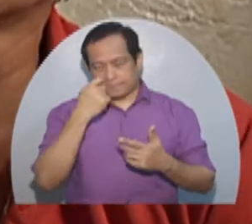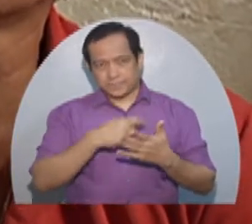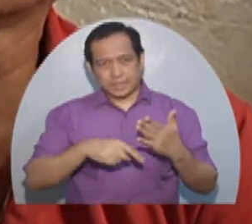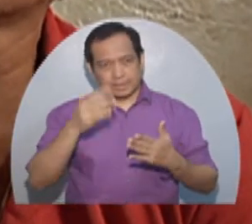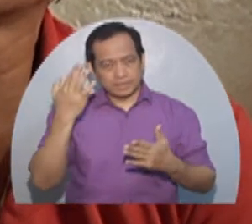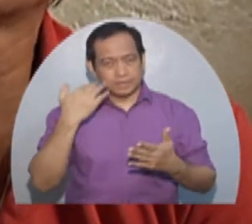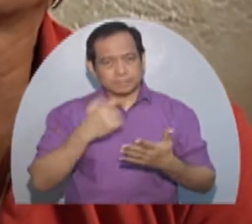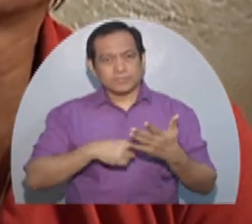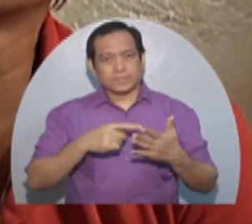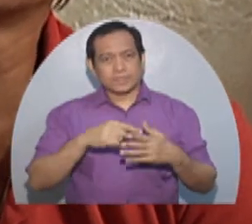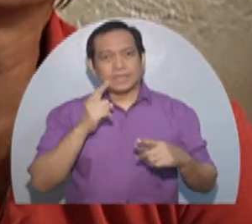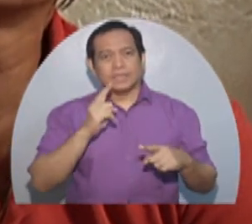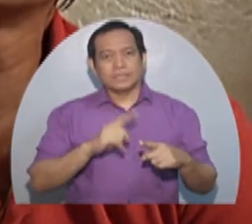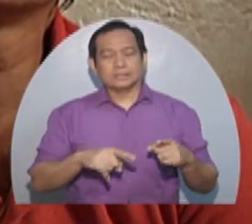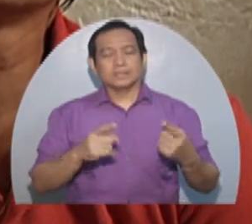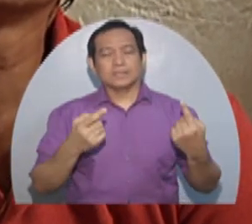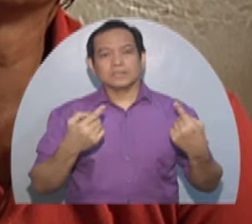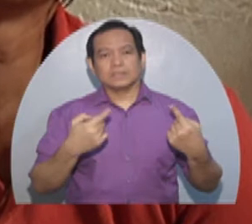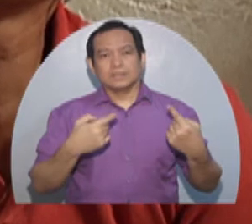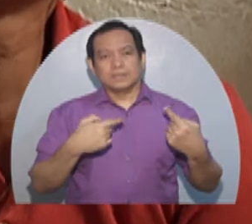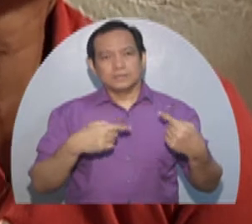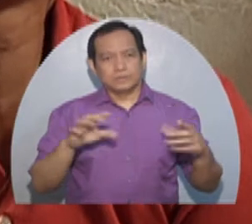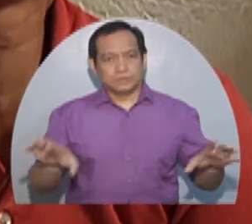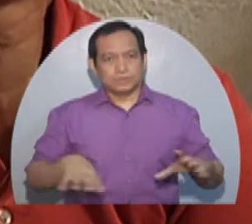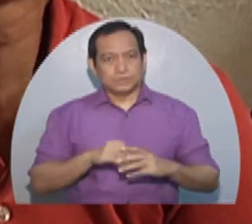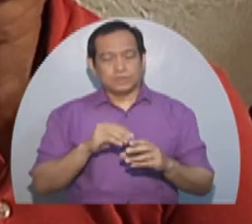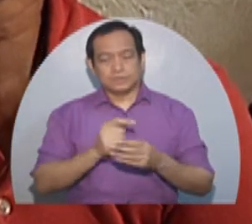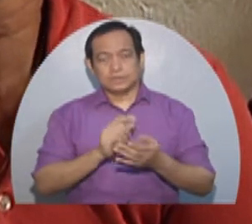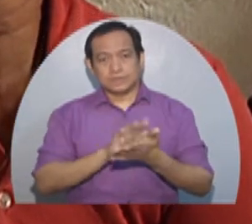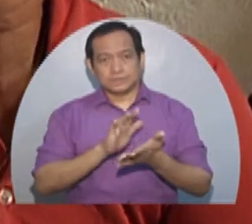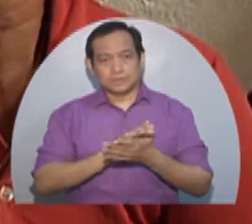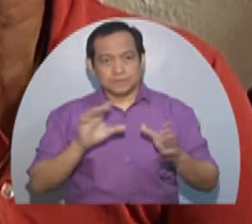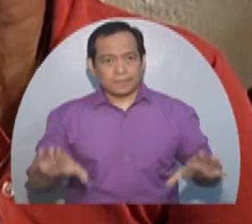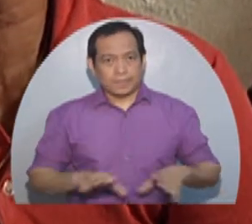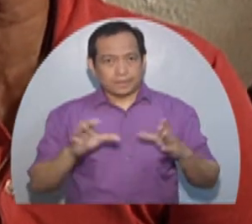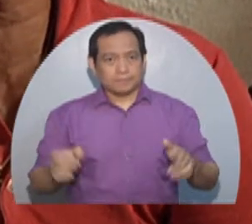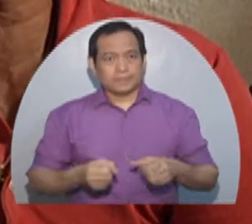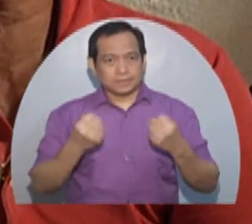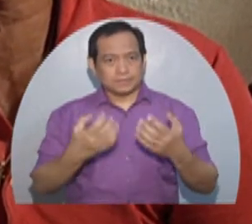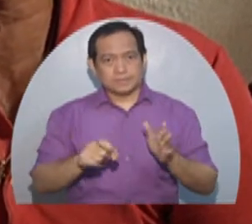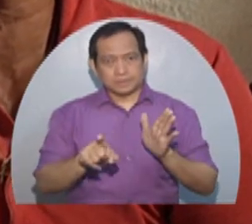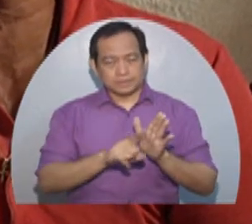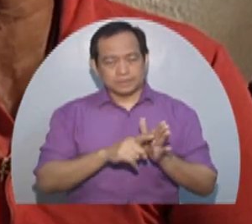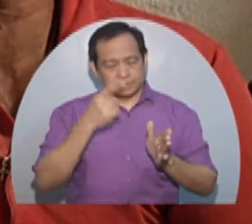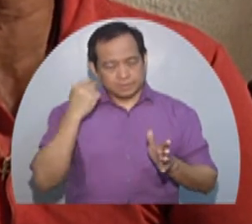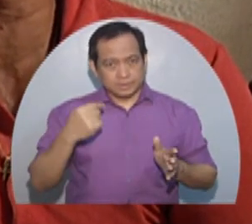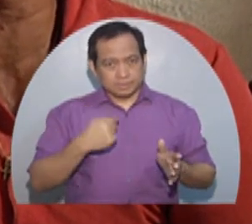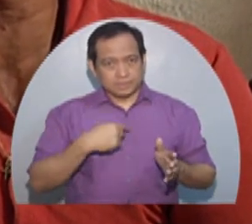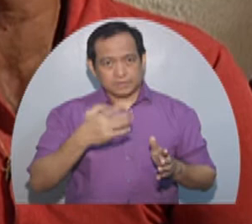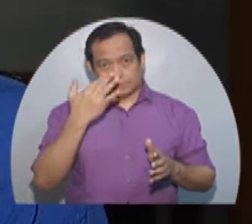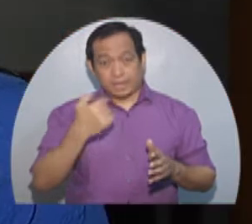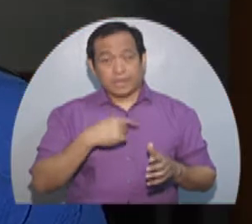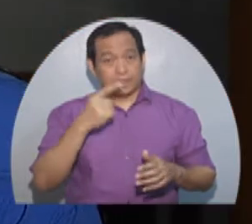kasi hindi po ako nakakasali sa mga activities po noon sa school, tapos marami pong bawal sa akin,